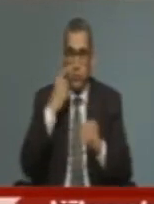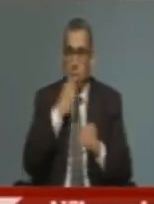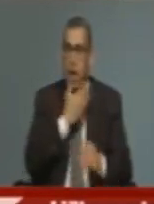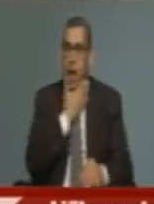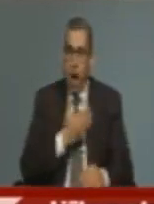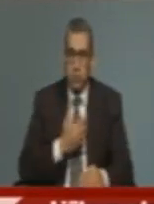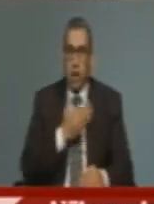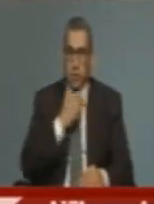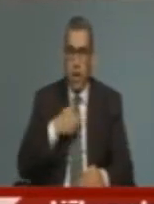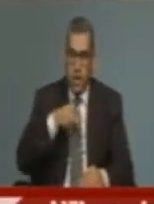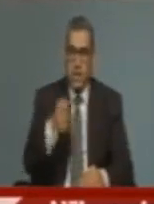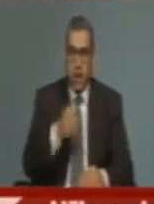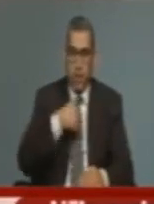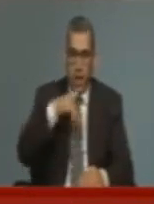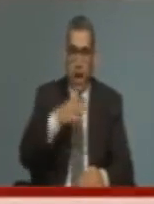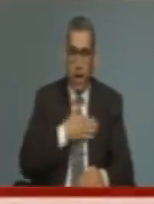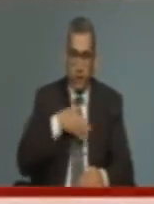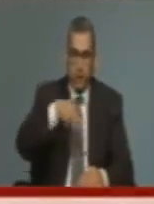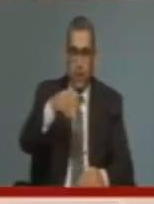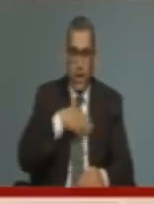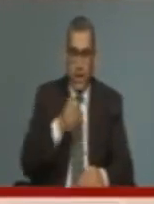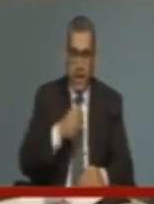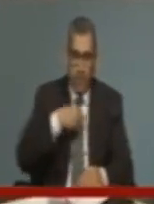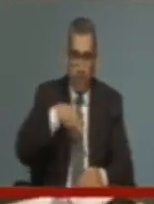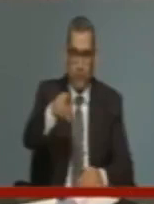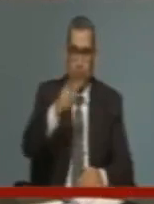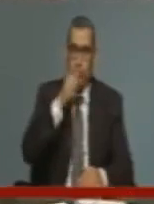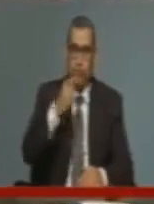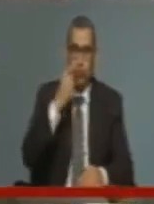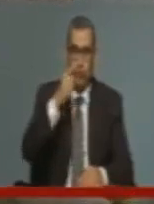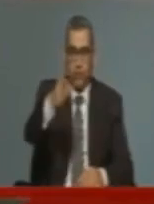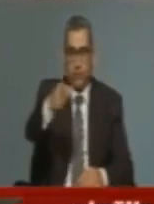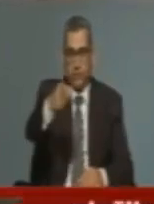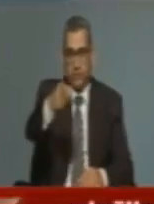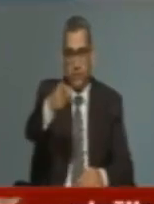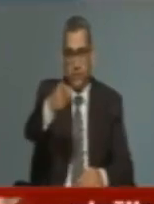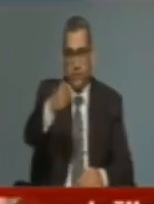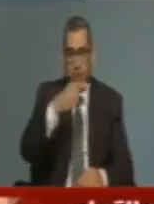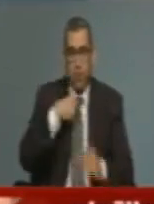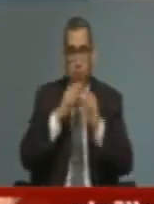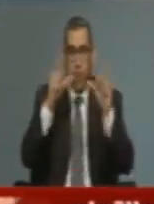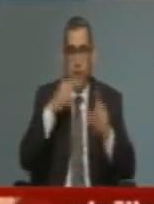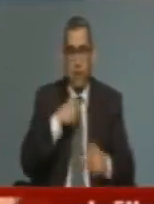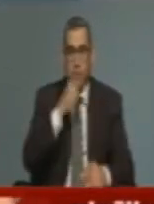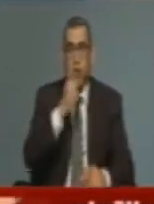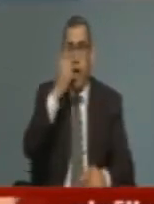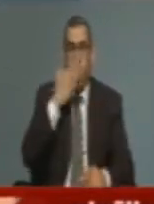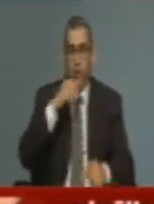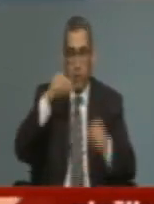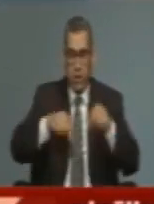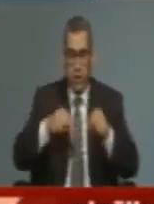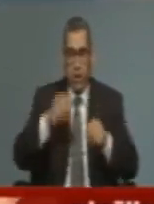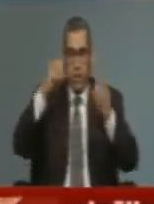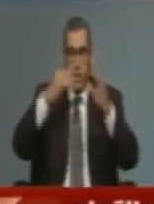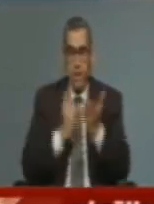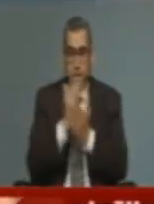أسلم عليك أنا حاجة أسلم عليك والله. طيب حاب أوضح لحضرتك النهاردة بفضل الله المدرسة لو هي